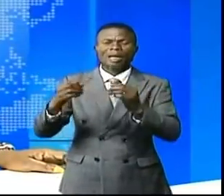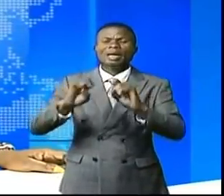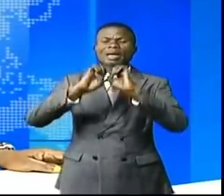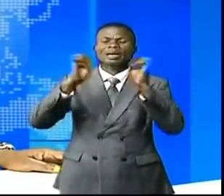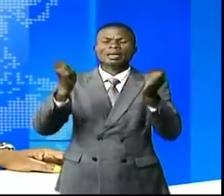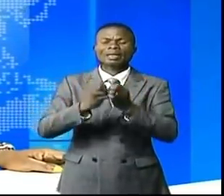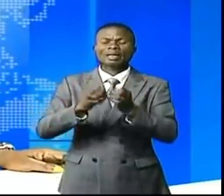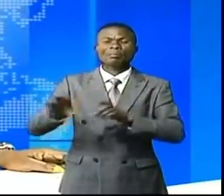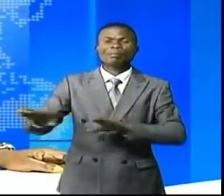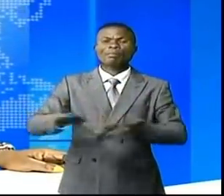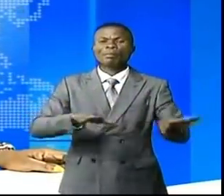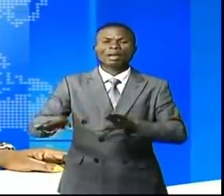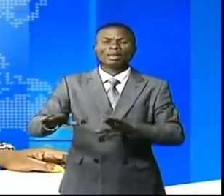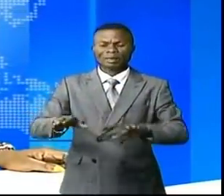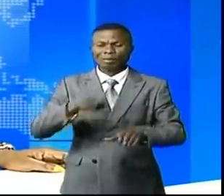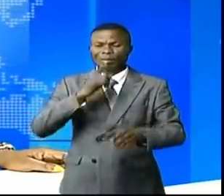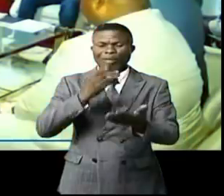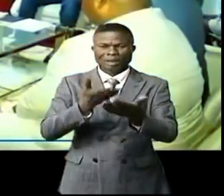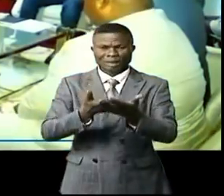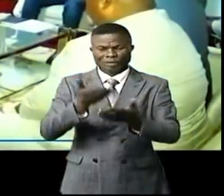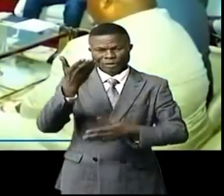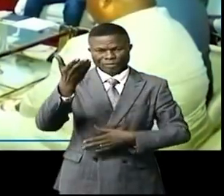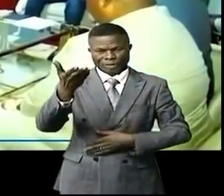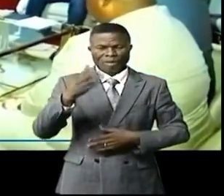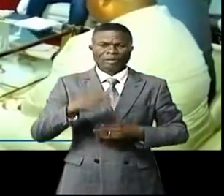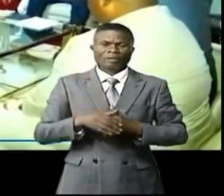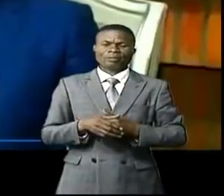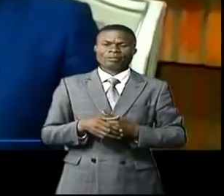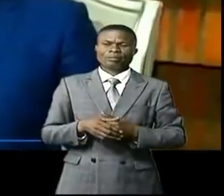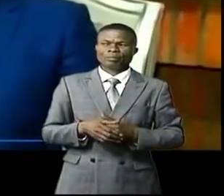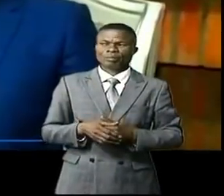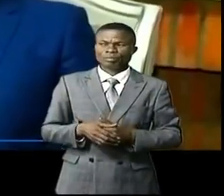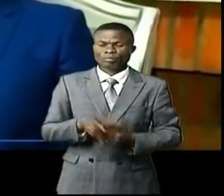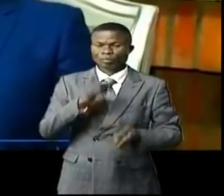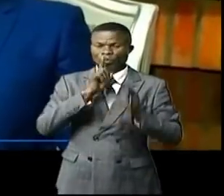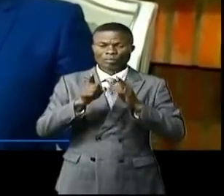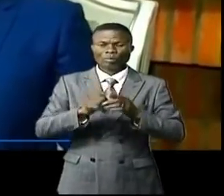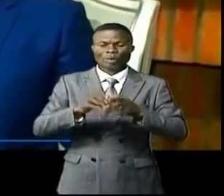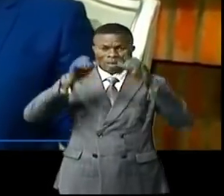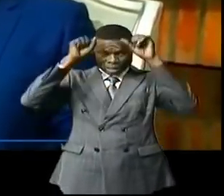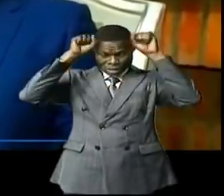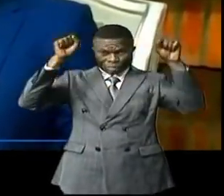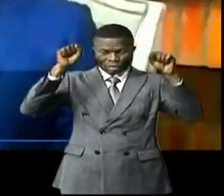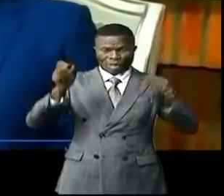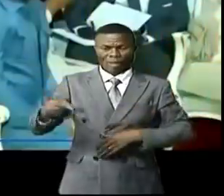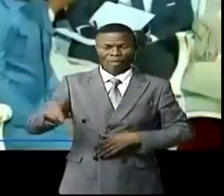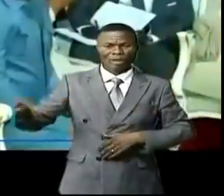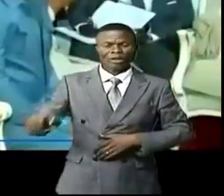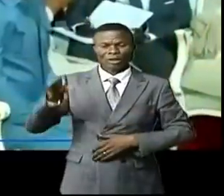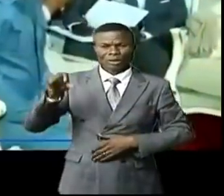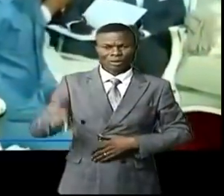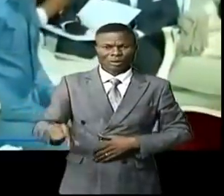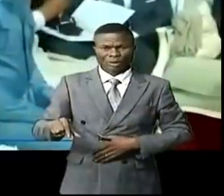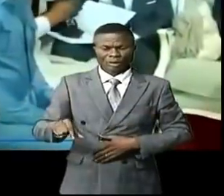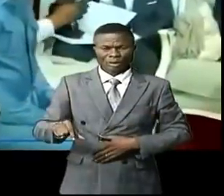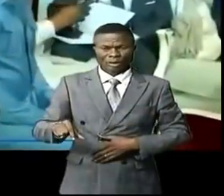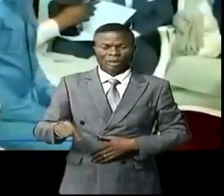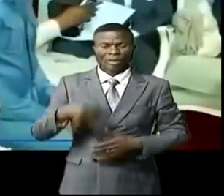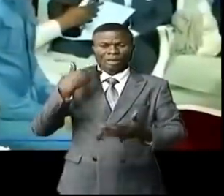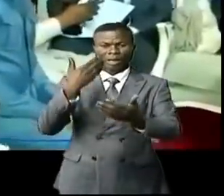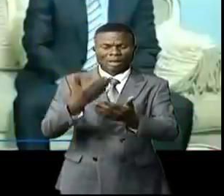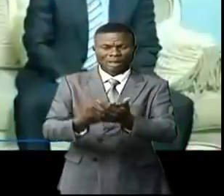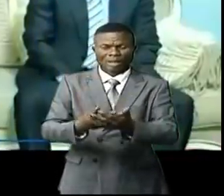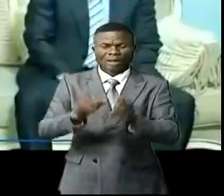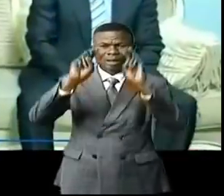Muyambo Kiasa, le bâtonnier. Par un échange avec le chef de l'exécutif provincial Jacques Aboulakatoué, dès leur arrivée à